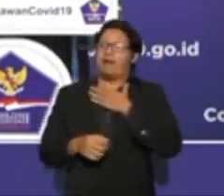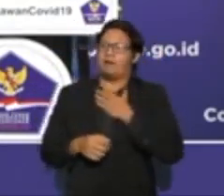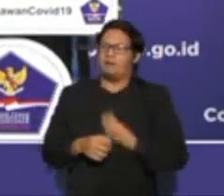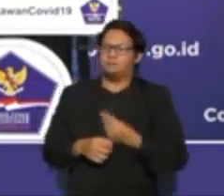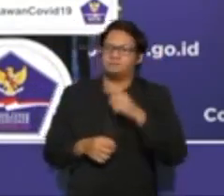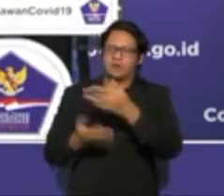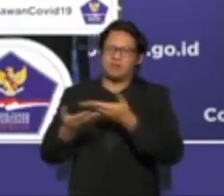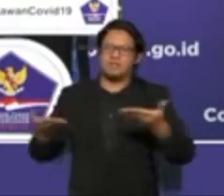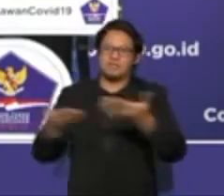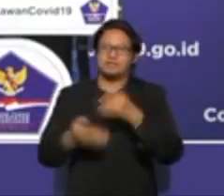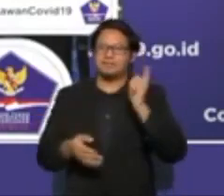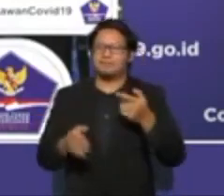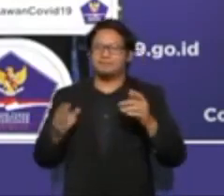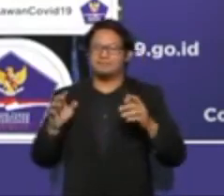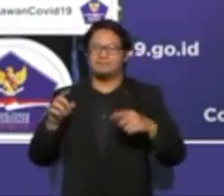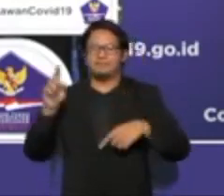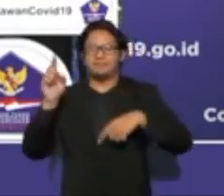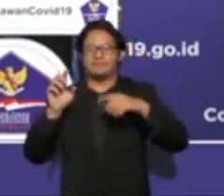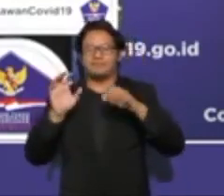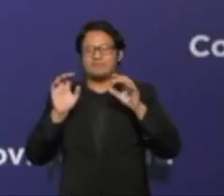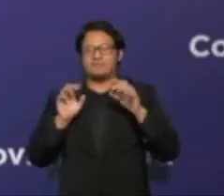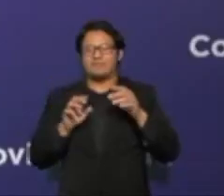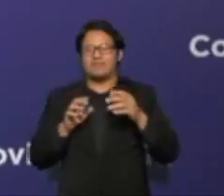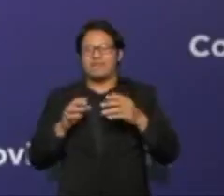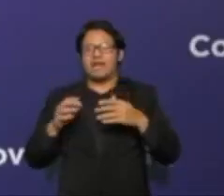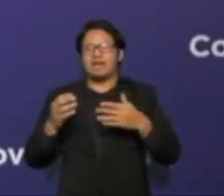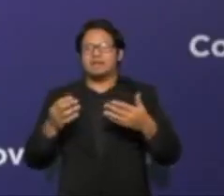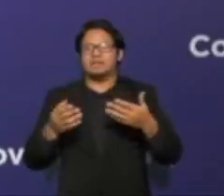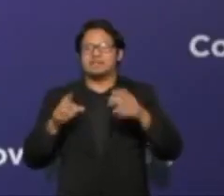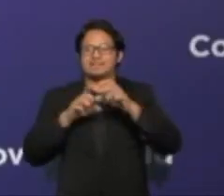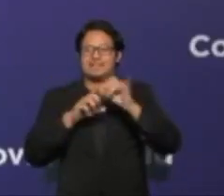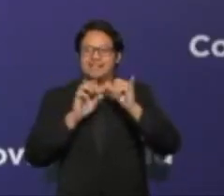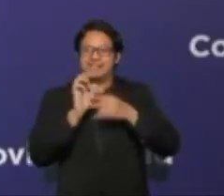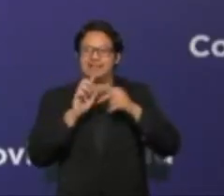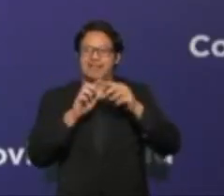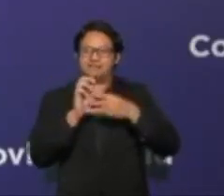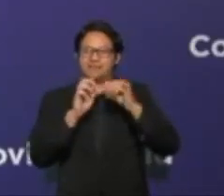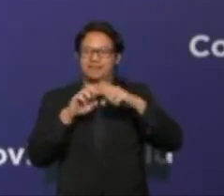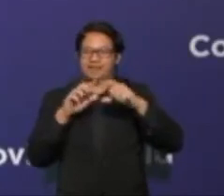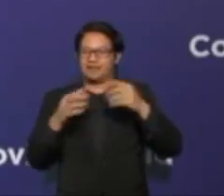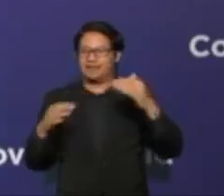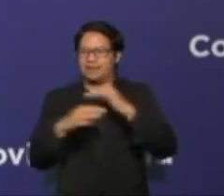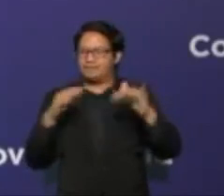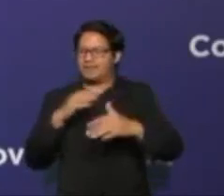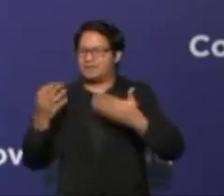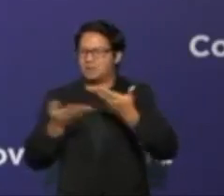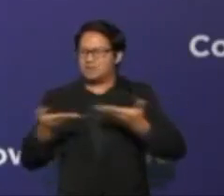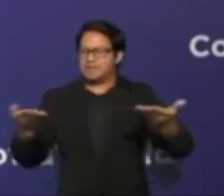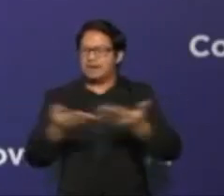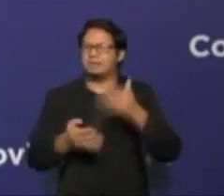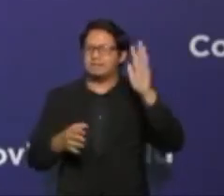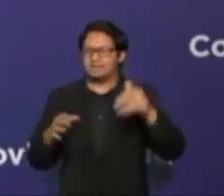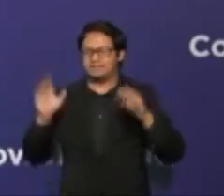karena memang dinamika sosial yang berada di provinsi satu dengan yang lain tidak sama saudara sekalian